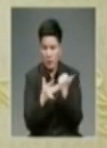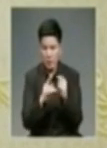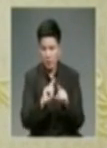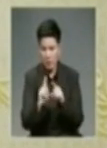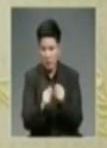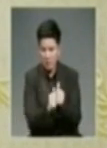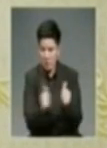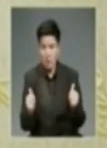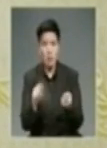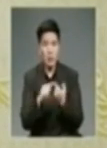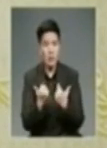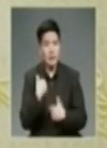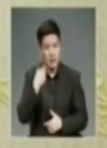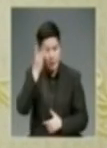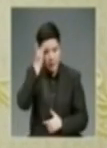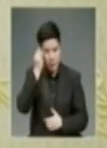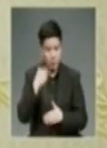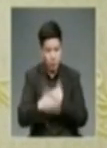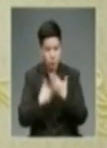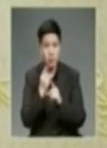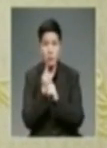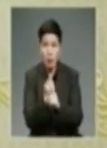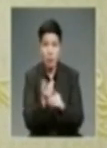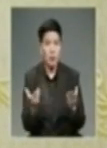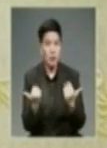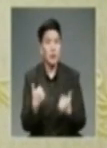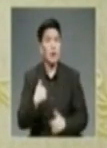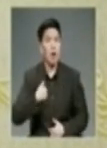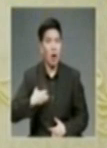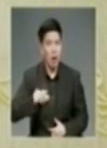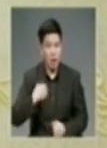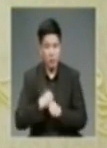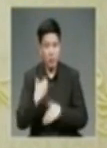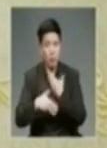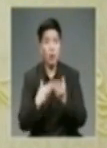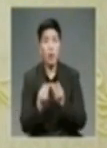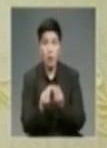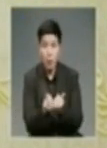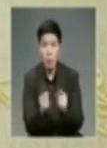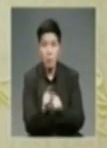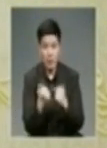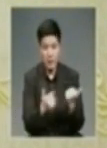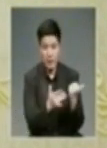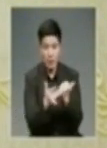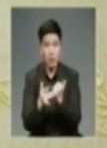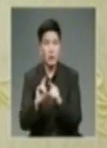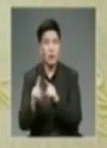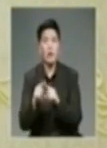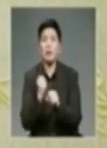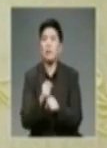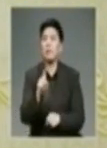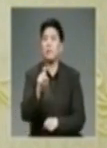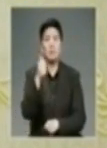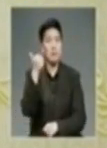ขึ้นเพราะนั้นการคิดการอะไรก็รวดเร็วตามไปด้วยก็ทุกคนก็หวังจะทำให้ทุกอย่างมาเร็วขึ้นเหมือนกับเทคโนโลยีเหล่านั้นที่มันเป็นไปไม่ได้นะครับเพรา